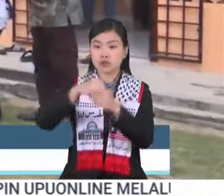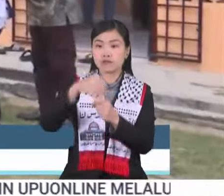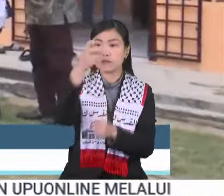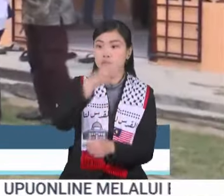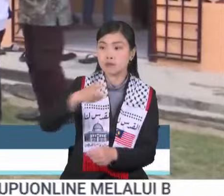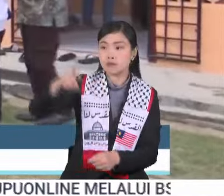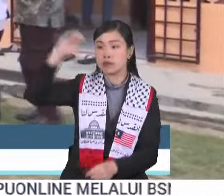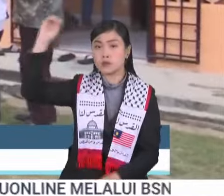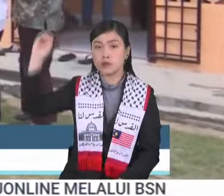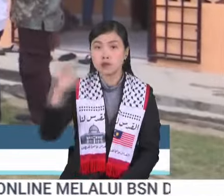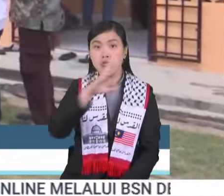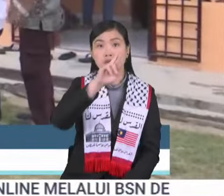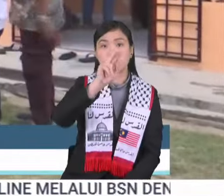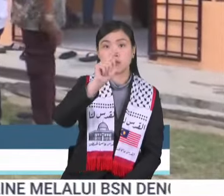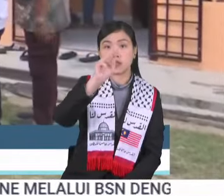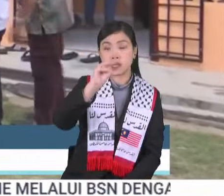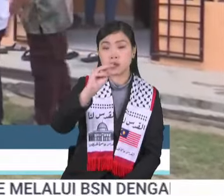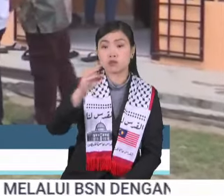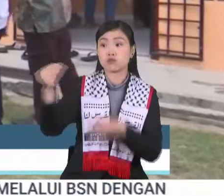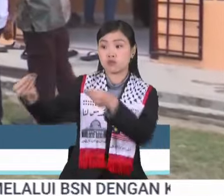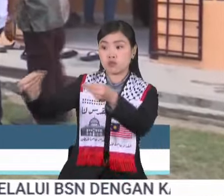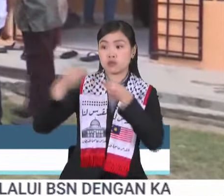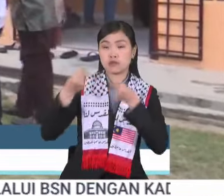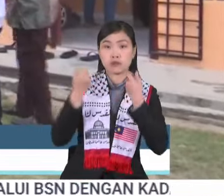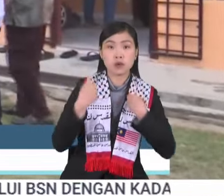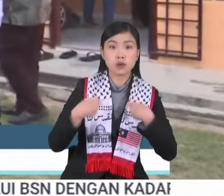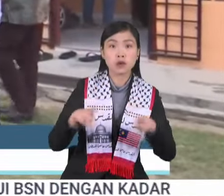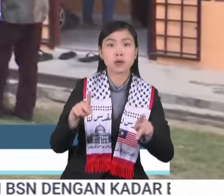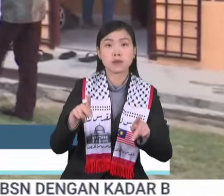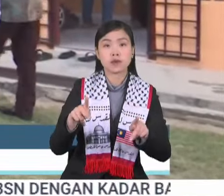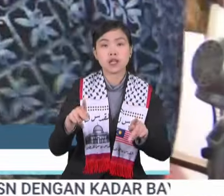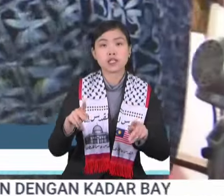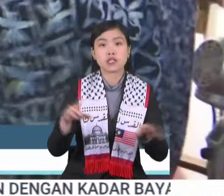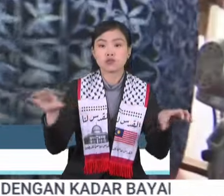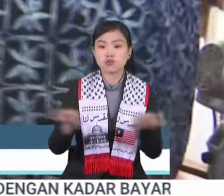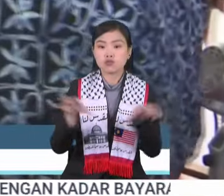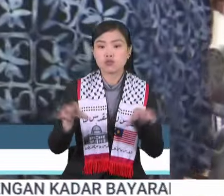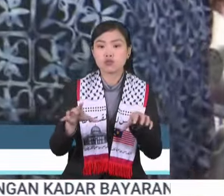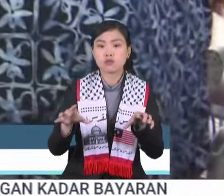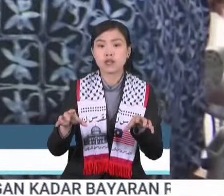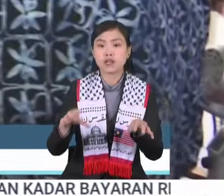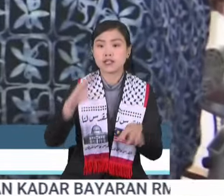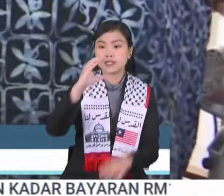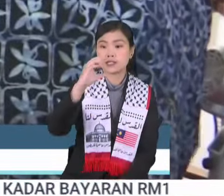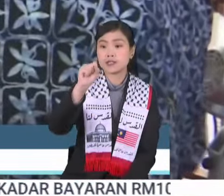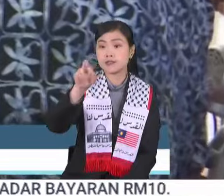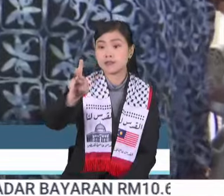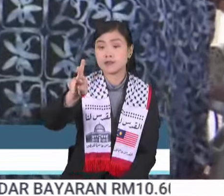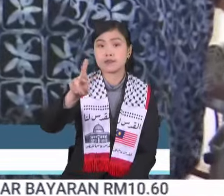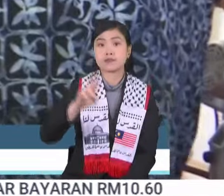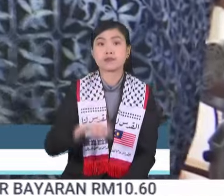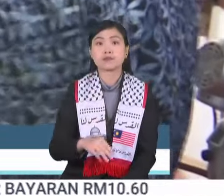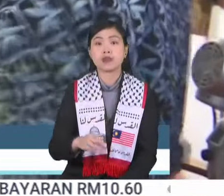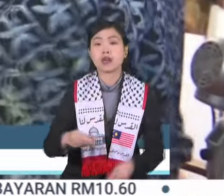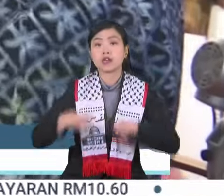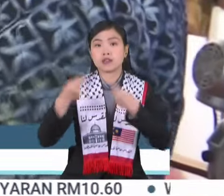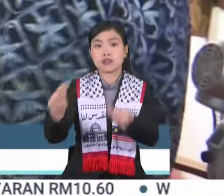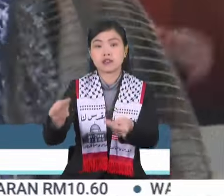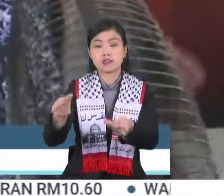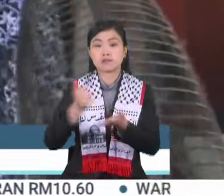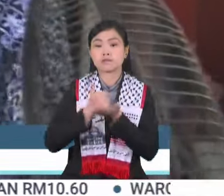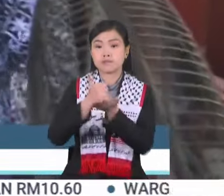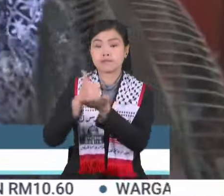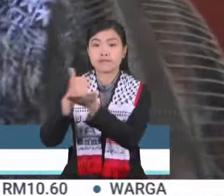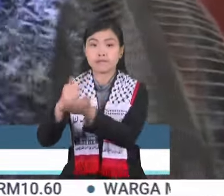2024 memberi peluang kepada mereka melaksanakan tanggungjawab suosial korporat CSR menyampaikan sumbangan kepada